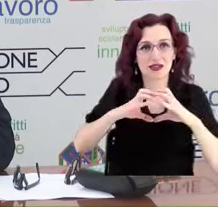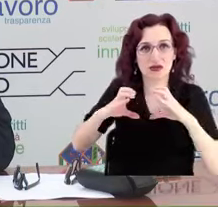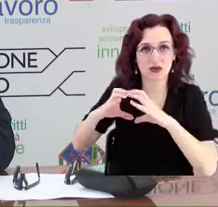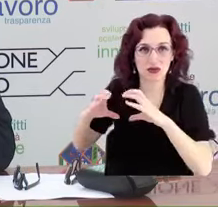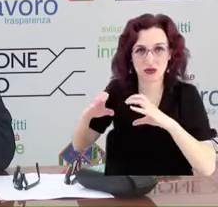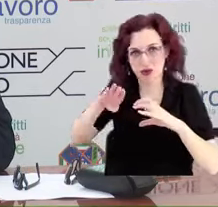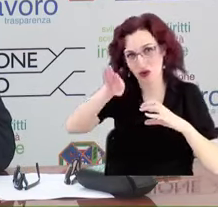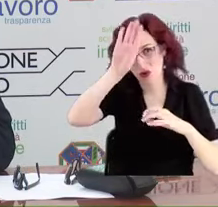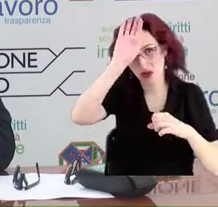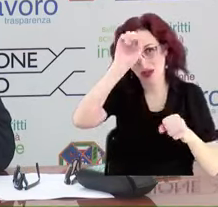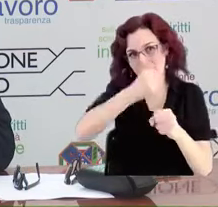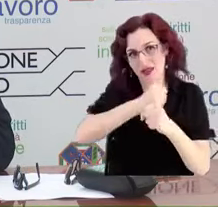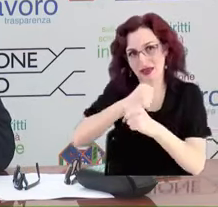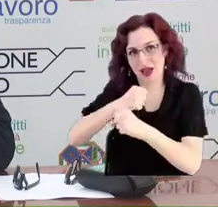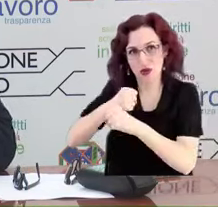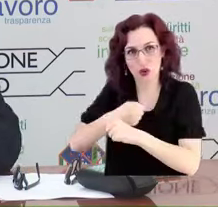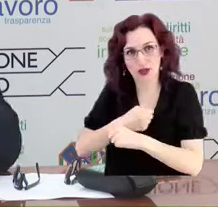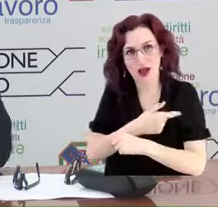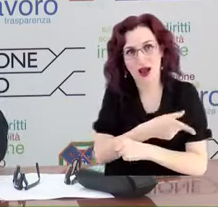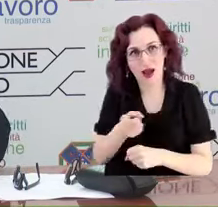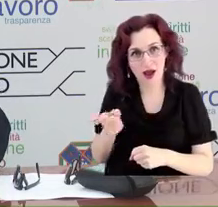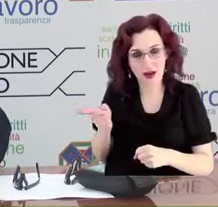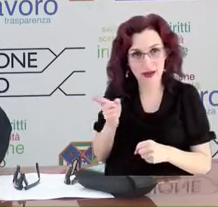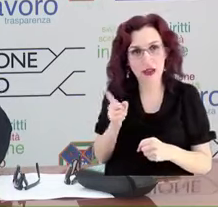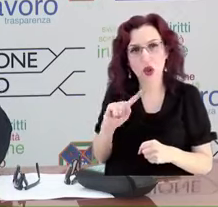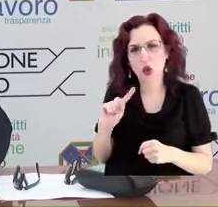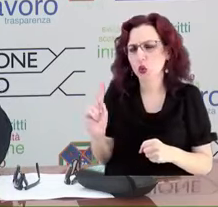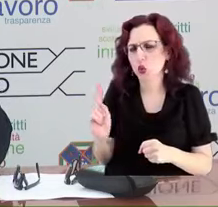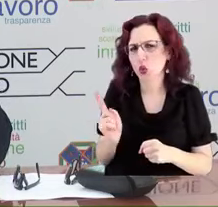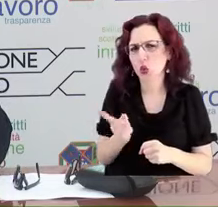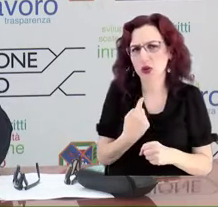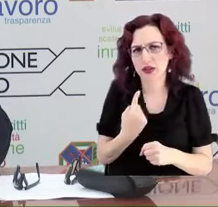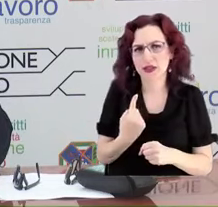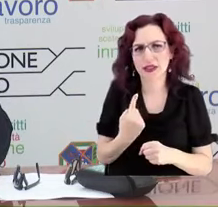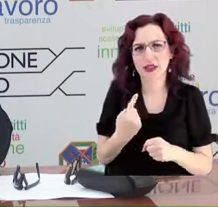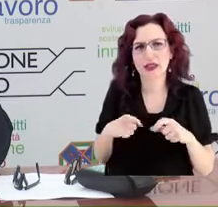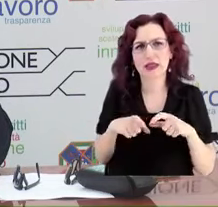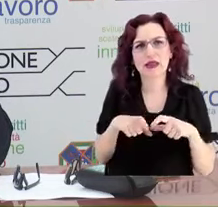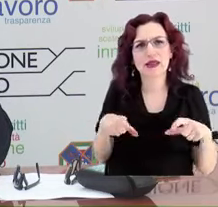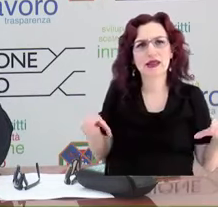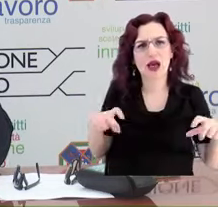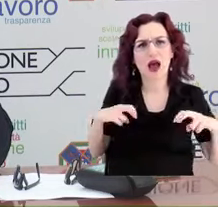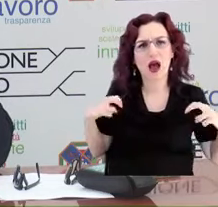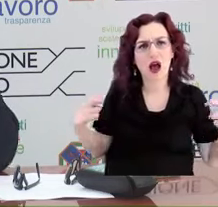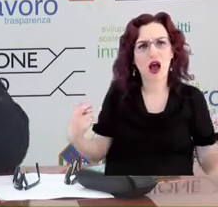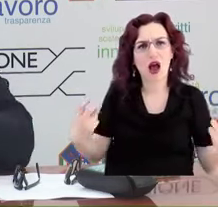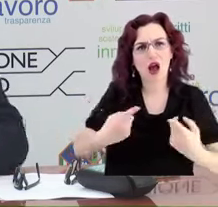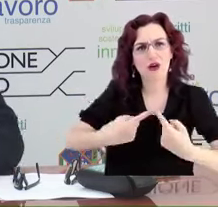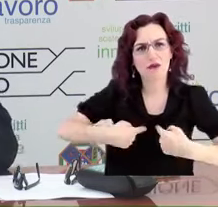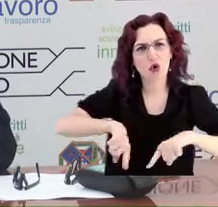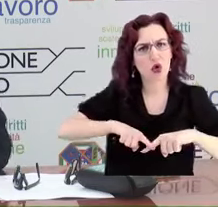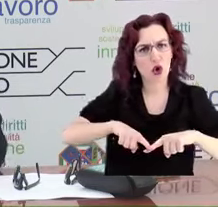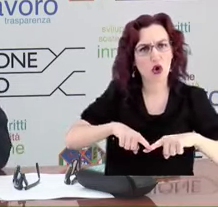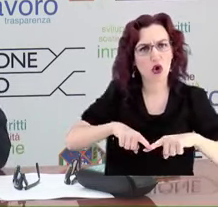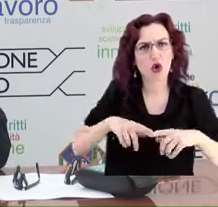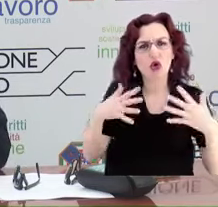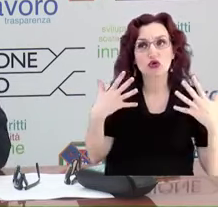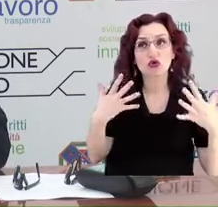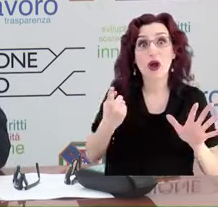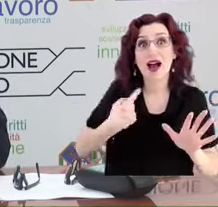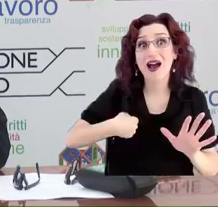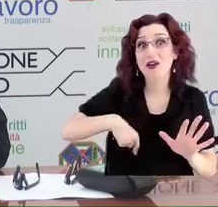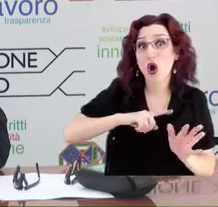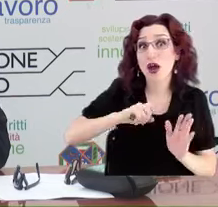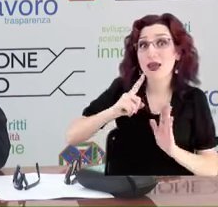rappresentato anche direttamente al tavolo noi nel fin dal mese di marzo